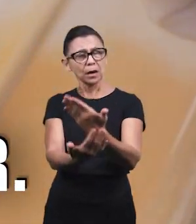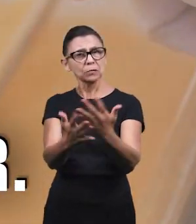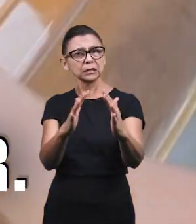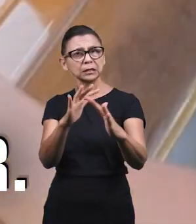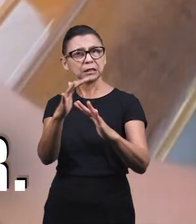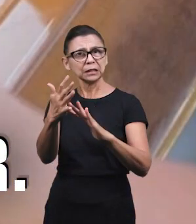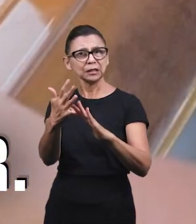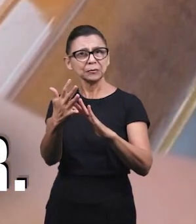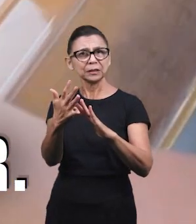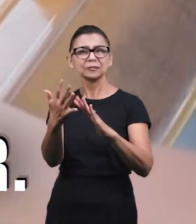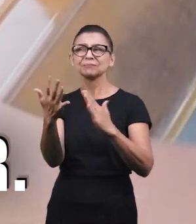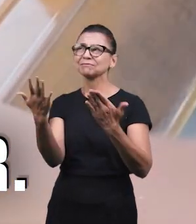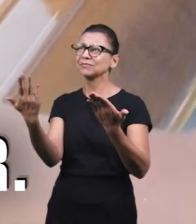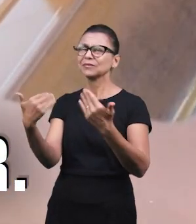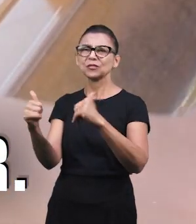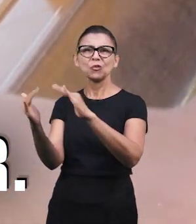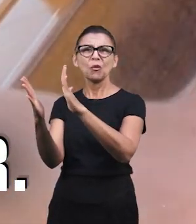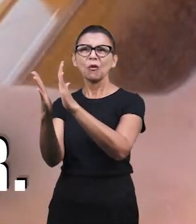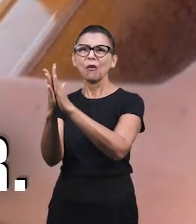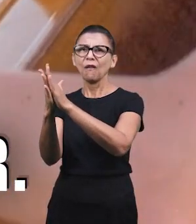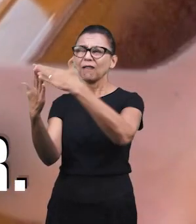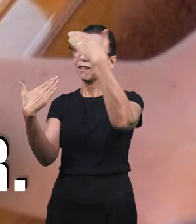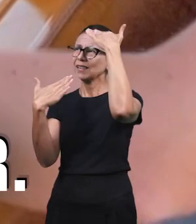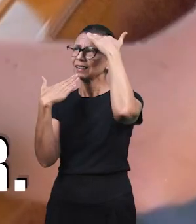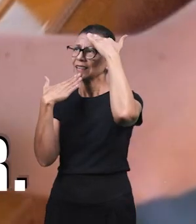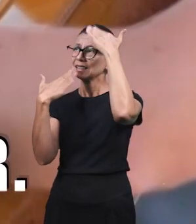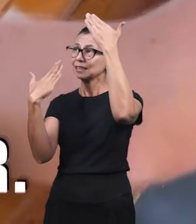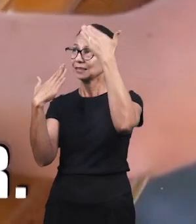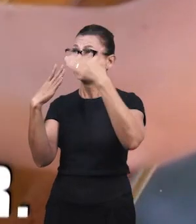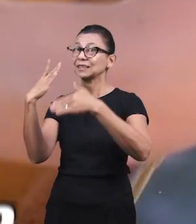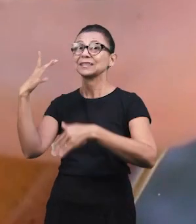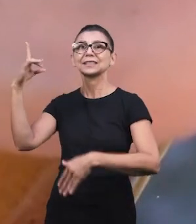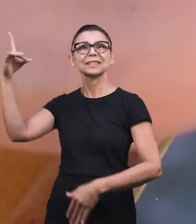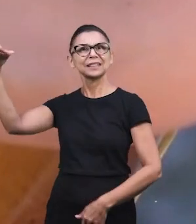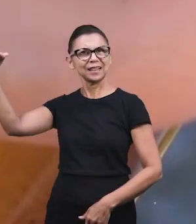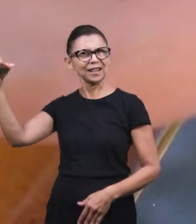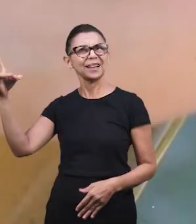возвысь глаз мой и благодари Царя Господа.